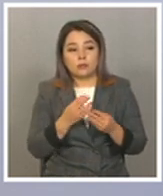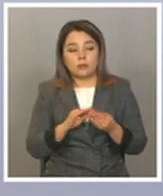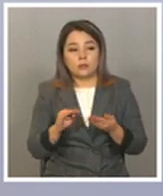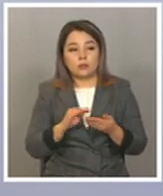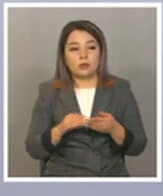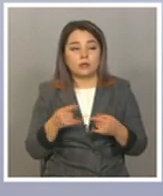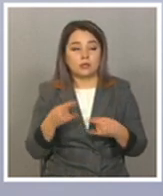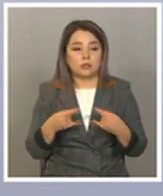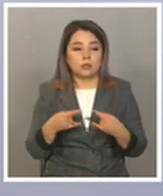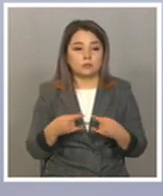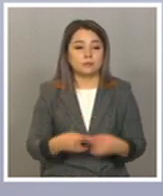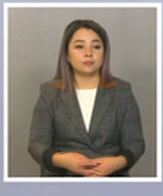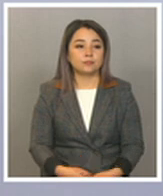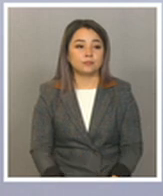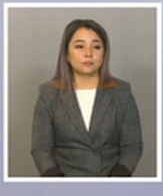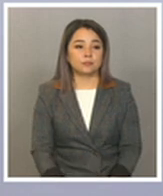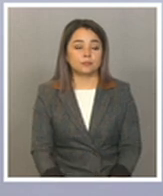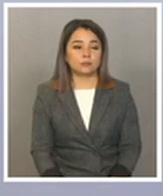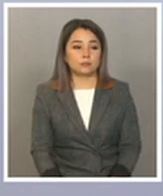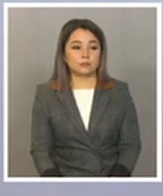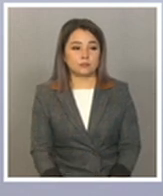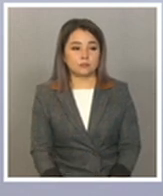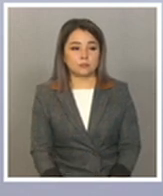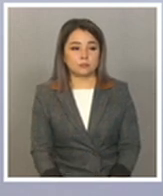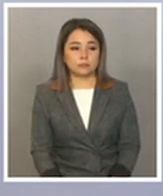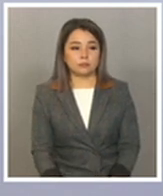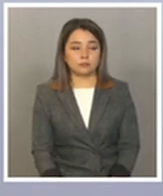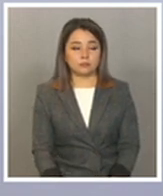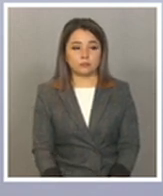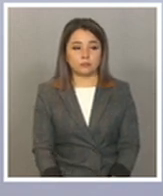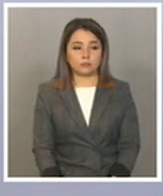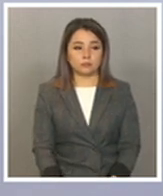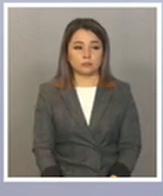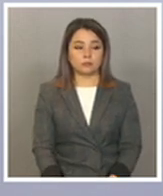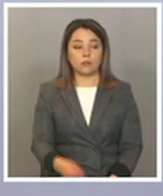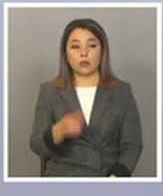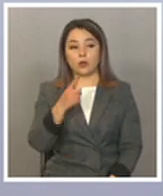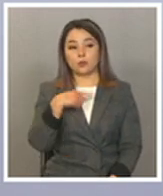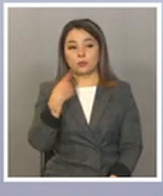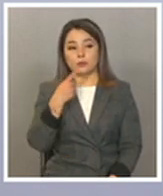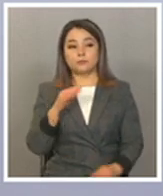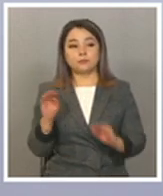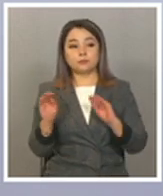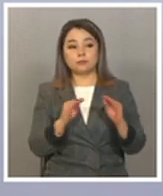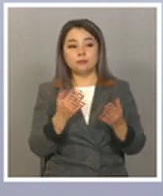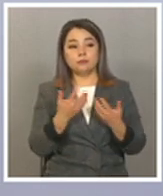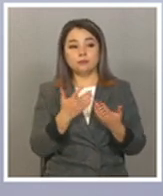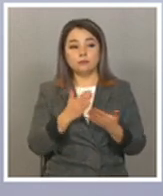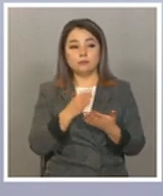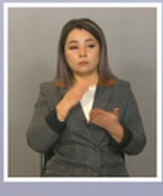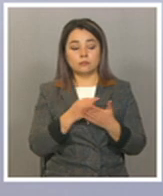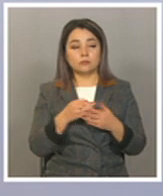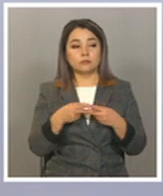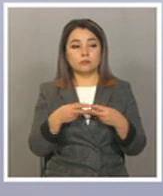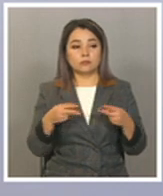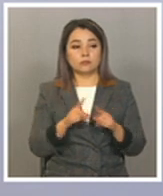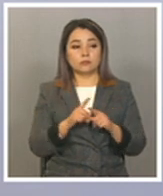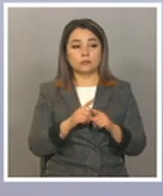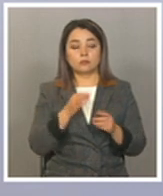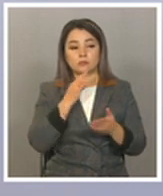x-ім 0-ге және 30-ға тең емес. Демек, түрлендіру енгізу арқылы келесі теңдеуді